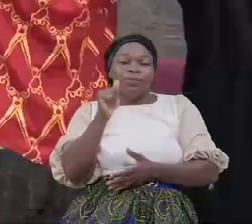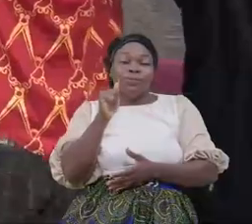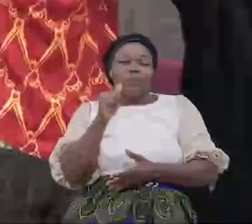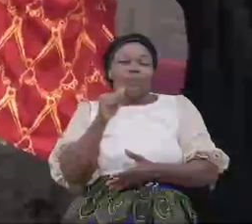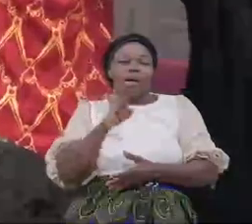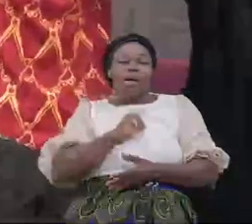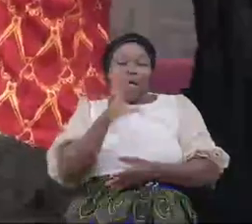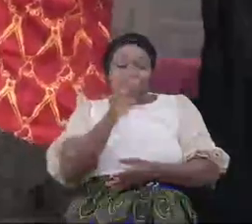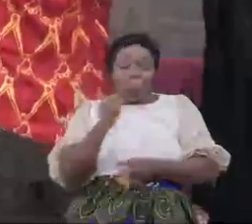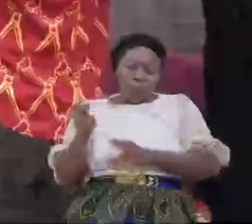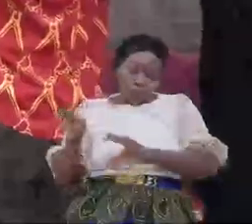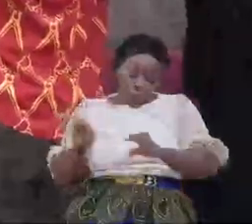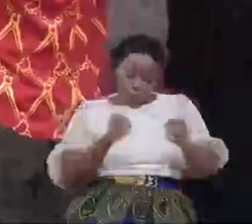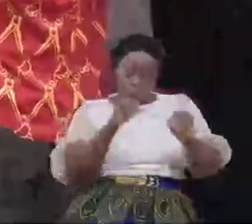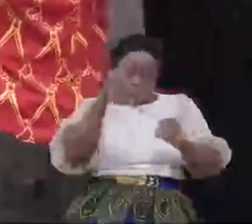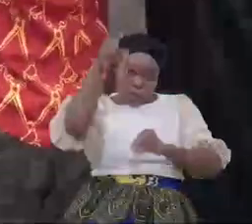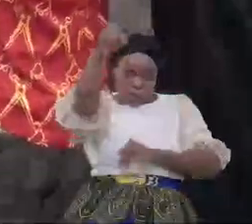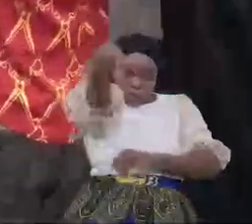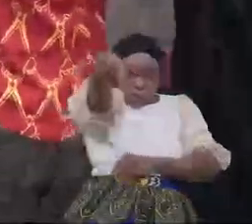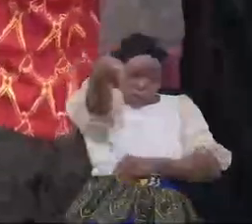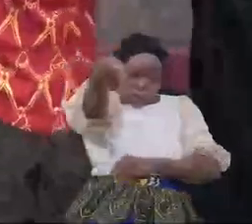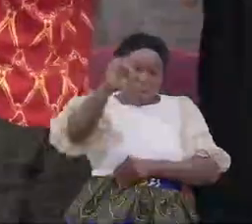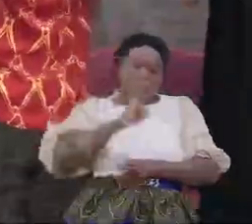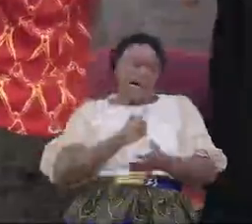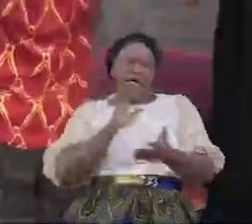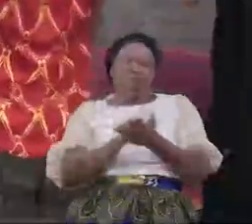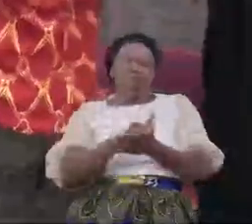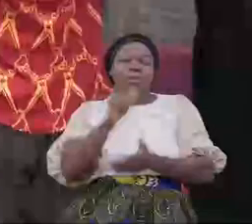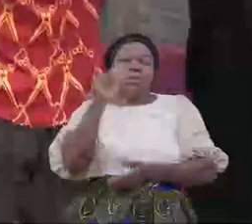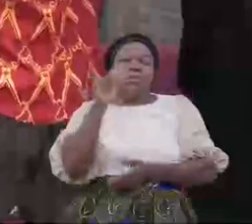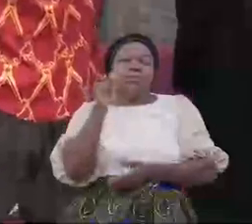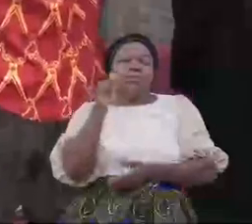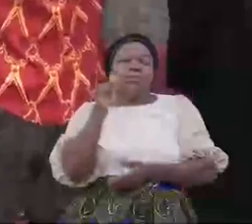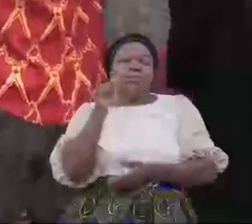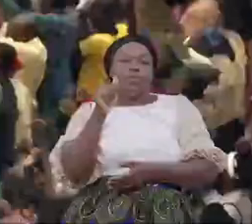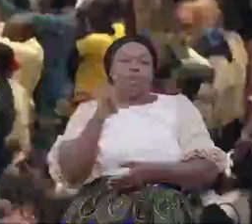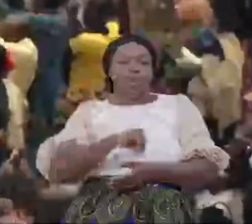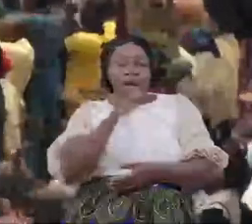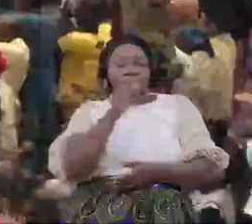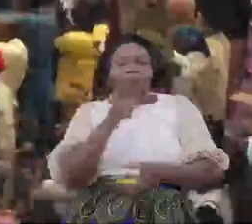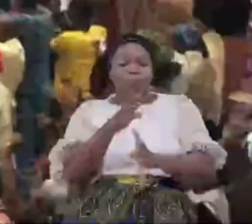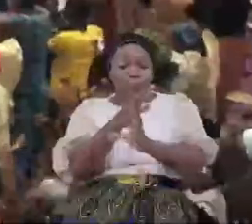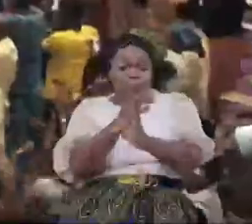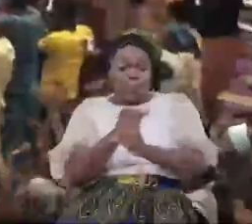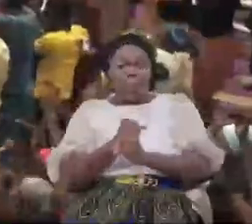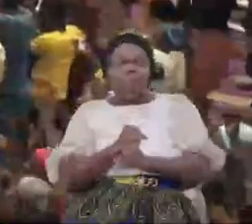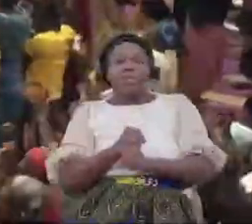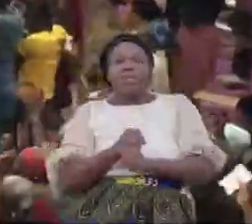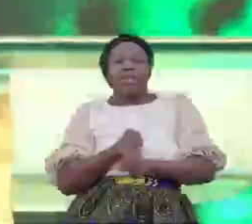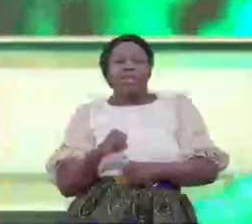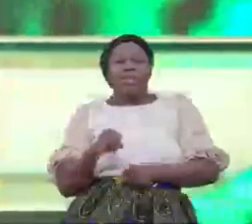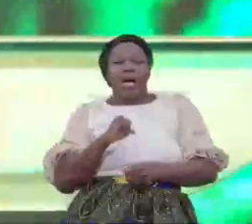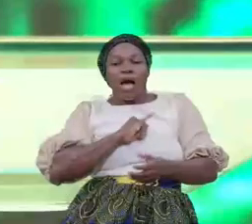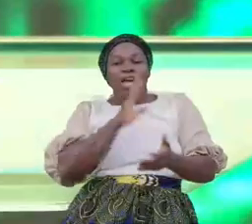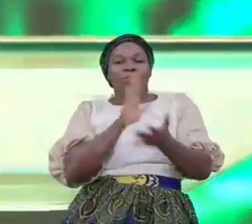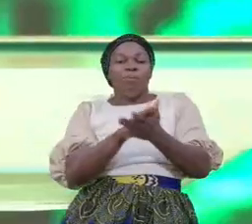C'est pourquoi j'avance. Je crois. C'est pourquoi je possède. Je